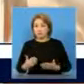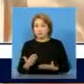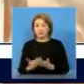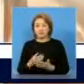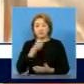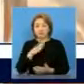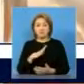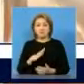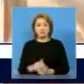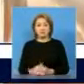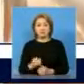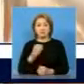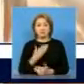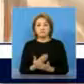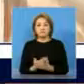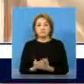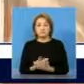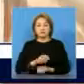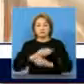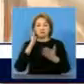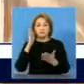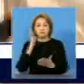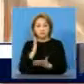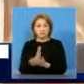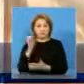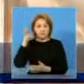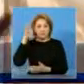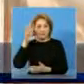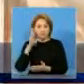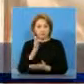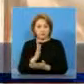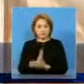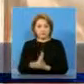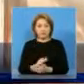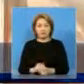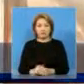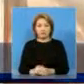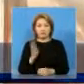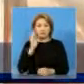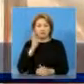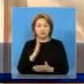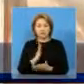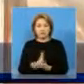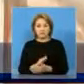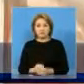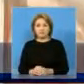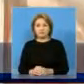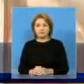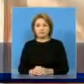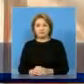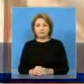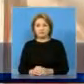Шүкір жағдайымыз жақсы. Жарығымыз бар, светіміз, газымыз бар, суымыз бар.